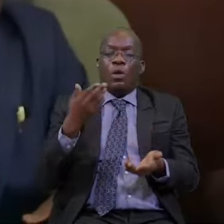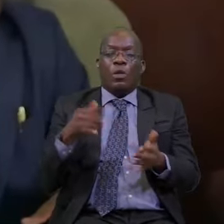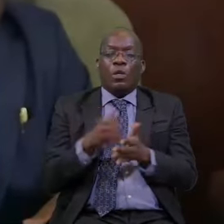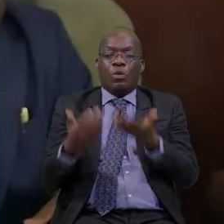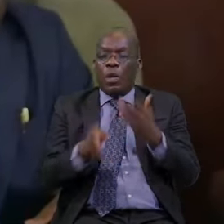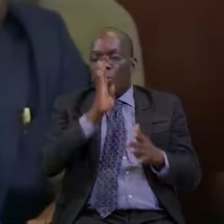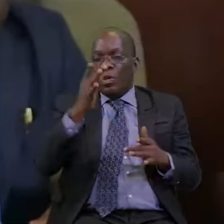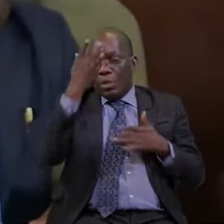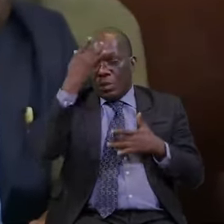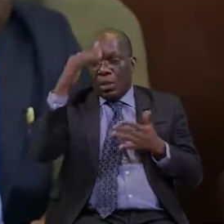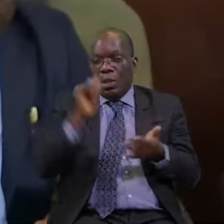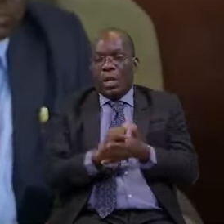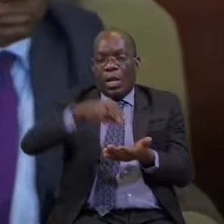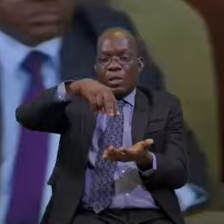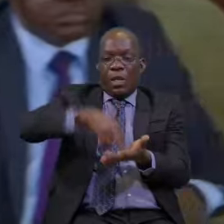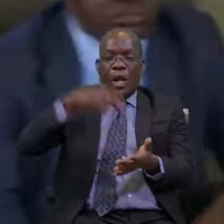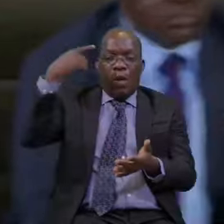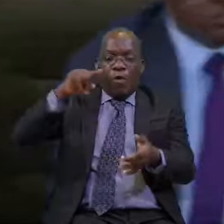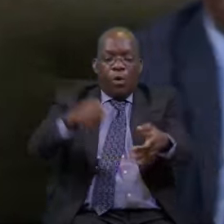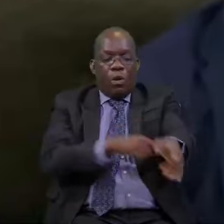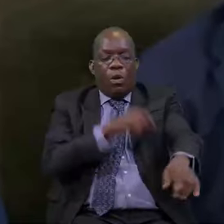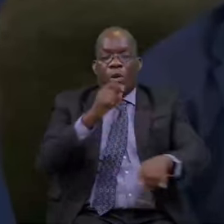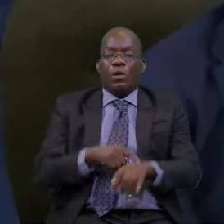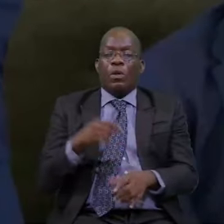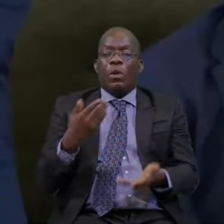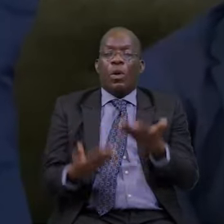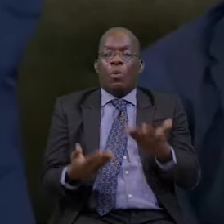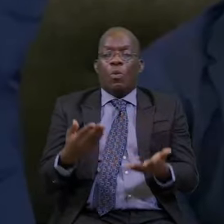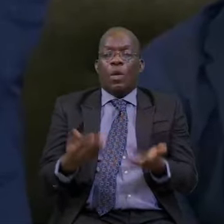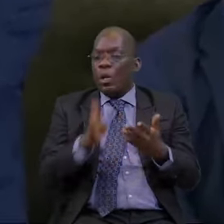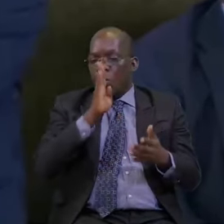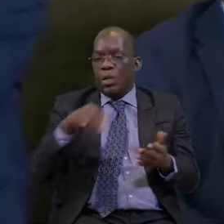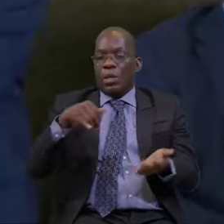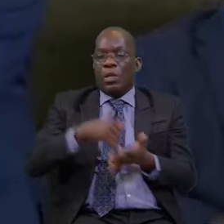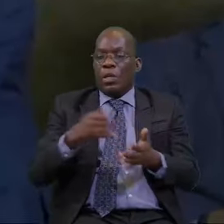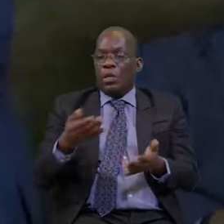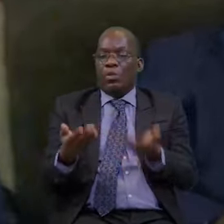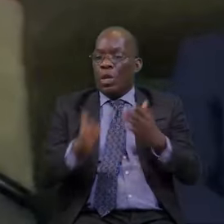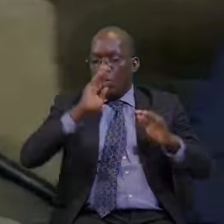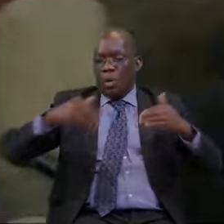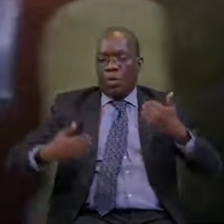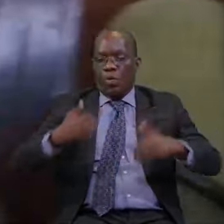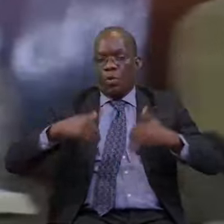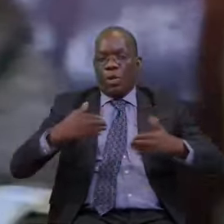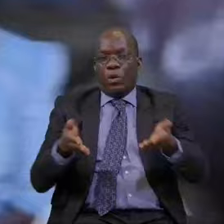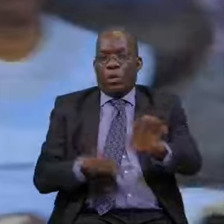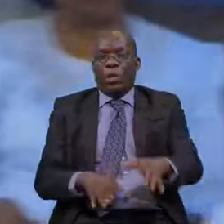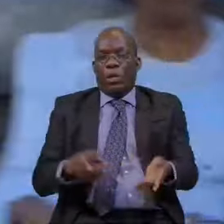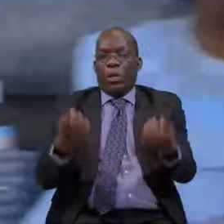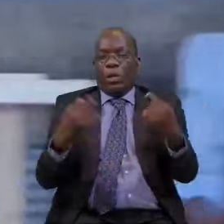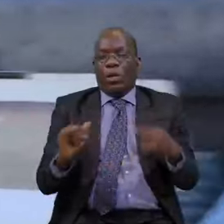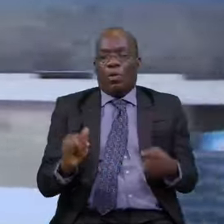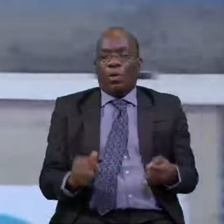une maladie qui se tient là, qui est là pour une longue durée, ou bien peut-être c'est la mort prématurée qui vient,